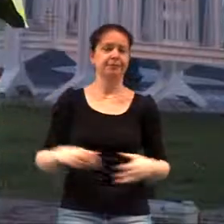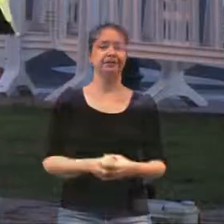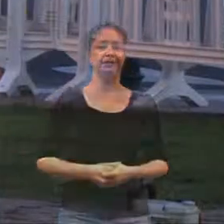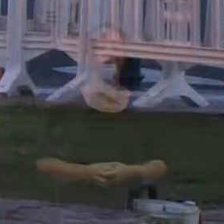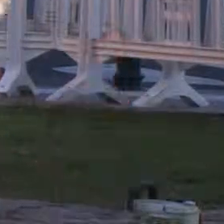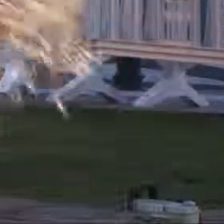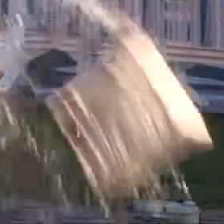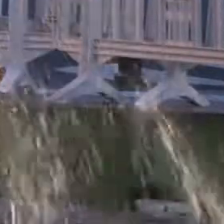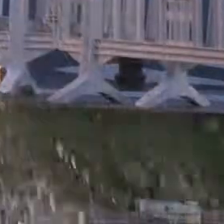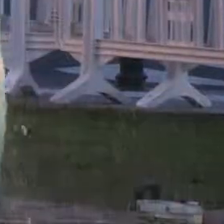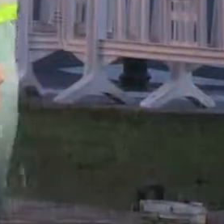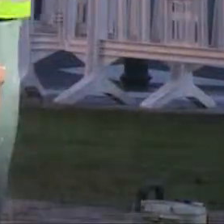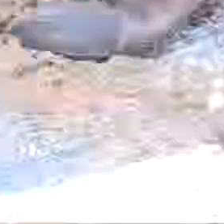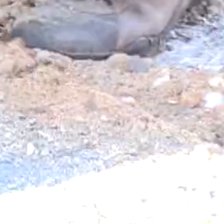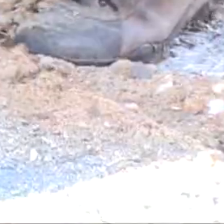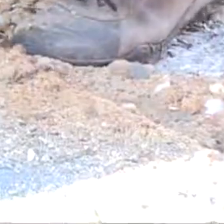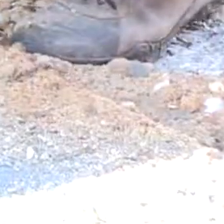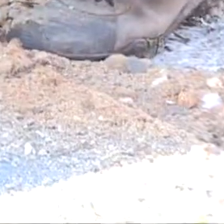évacués.